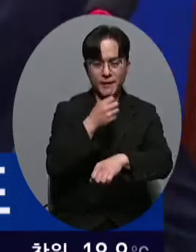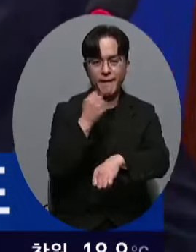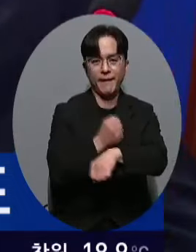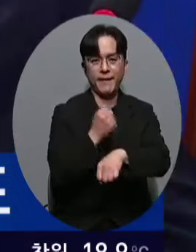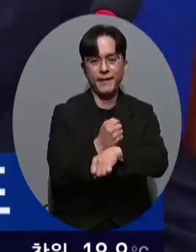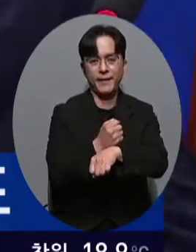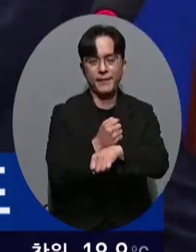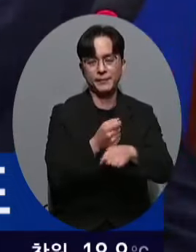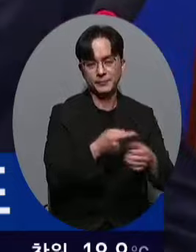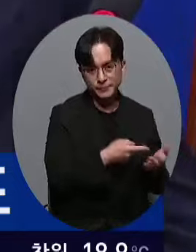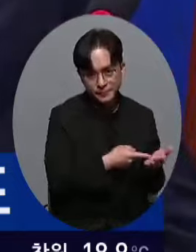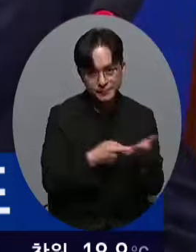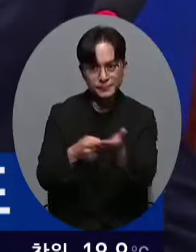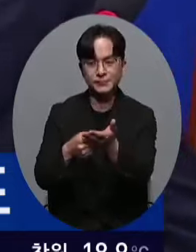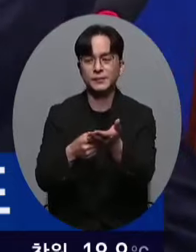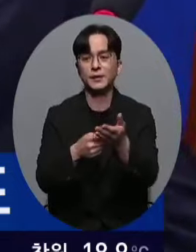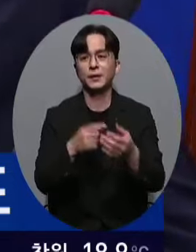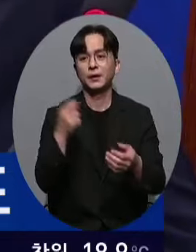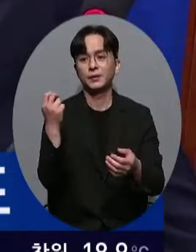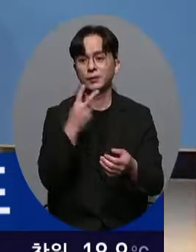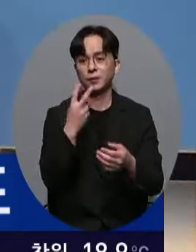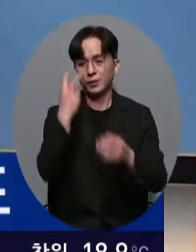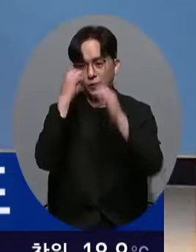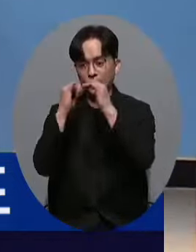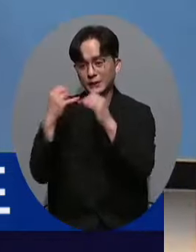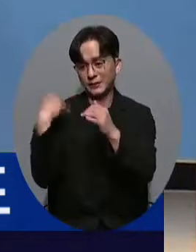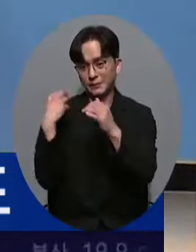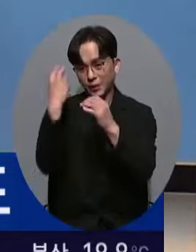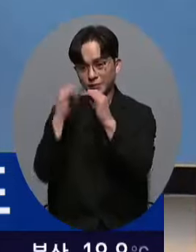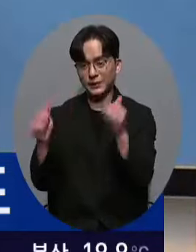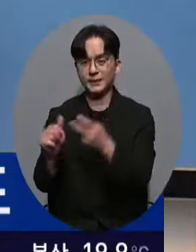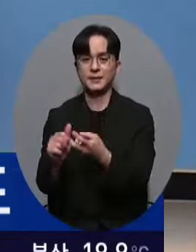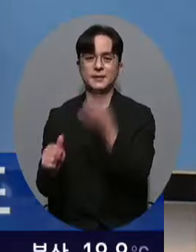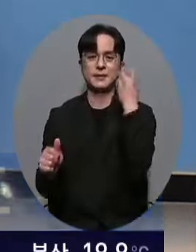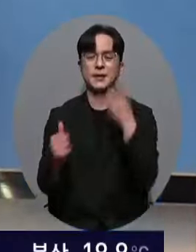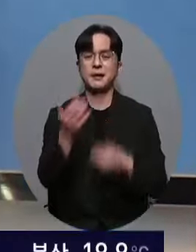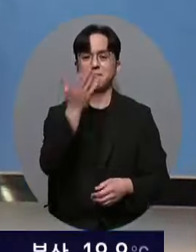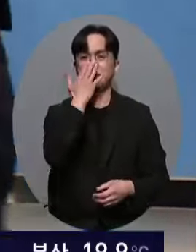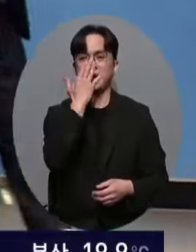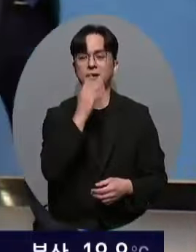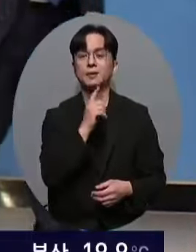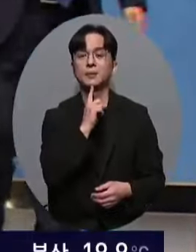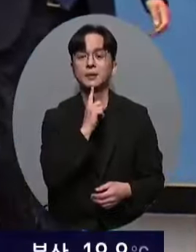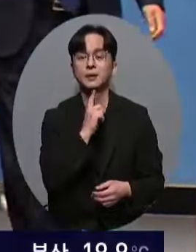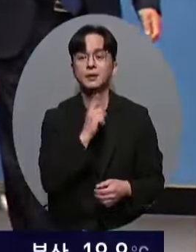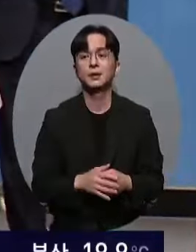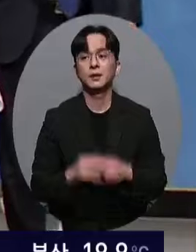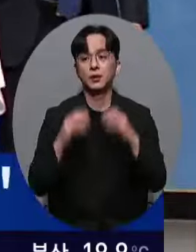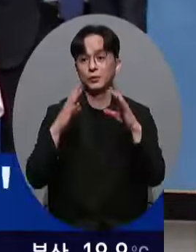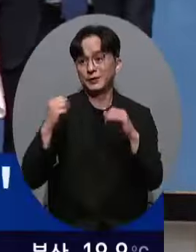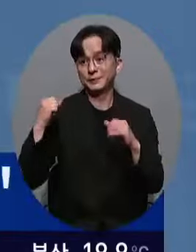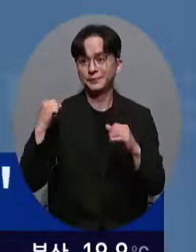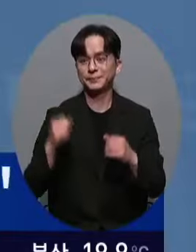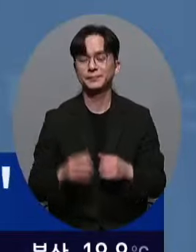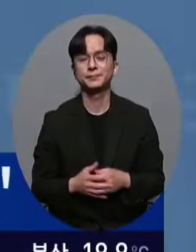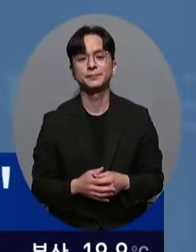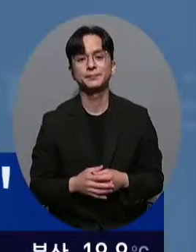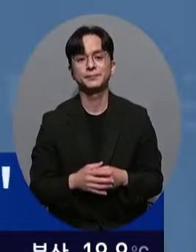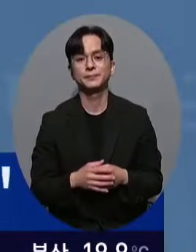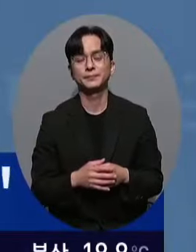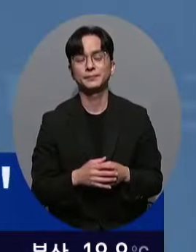내겠다는 뜻을 밝혔고 검사 탄핵 소추까지 가능하다는 점도 내비쳤습니다. 국민의힘은 이번